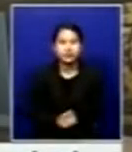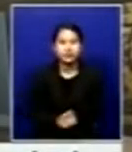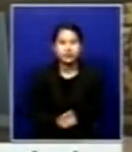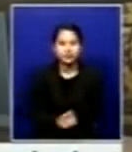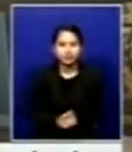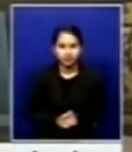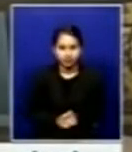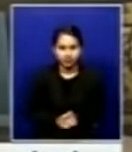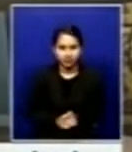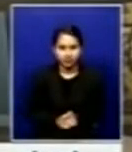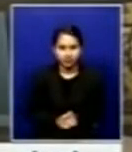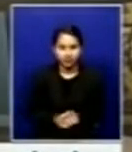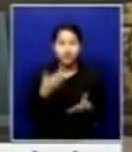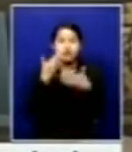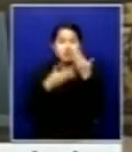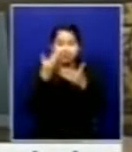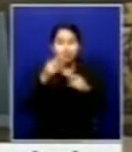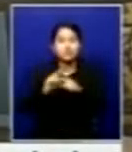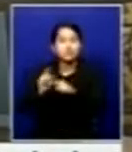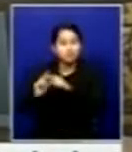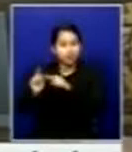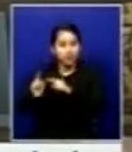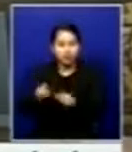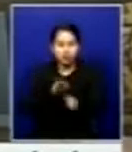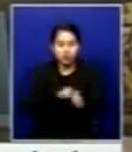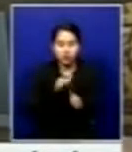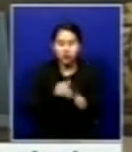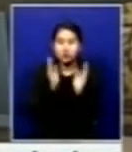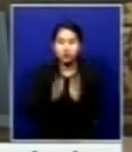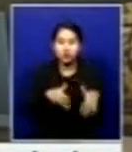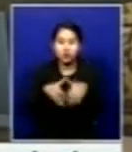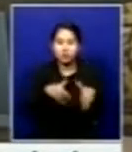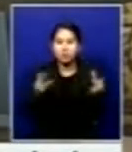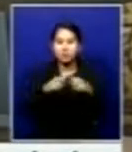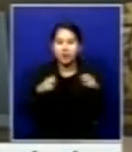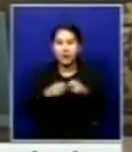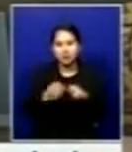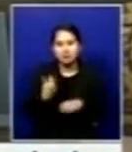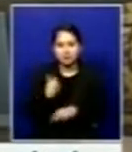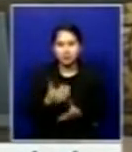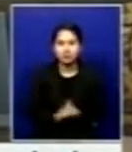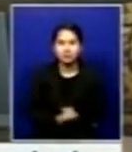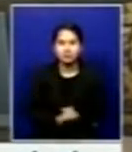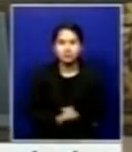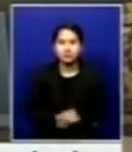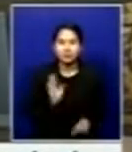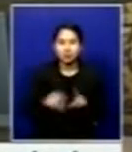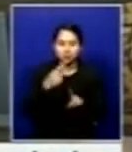แต่ละกลุ่มเยียวยาประชาชนมีปัญหามากกว่าจะจบได้เกือบ2เดือนยังไม่จบน